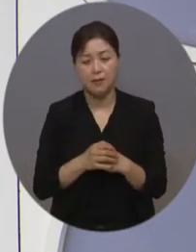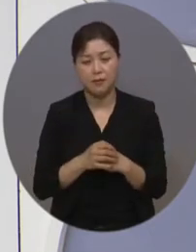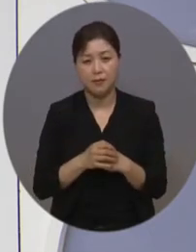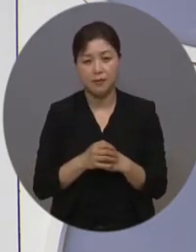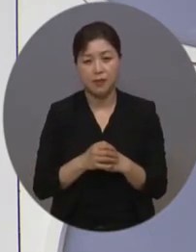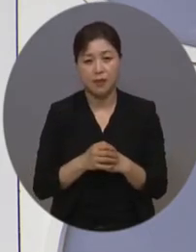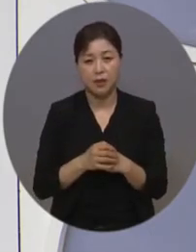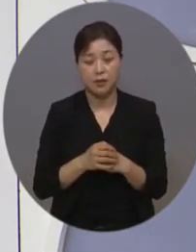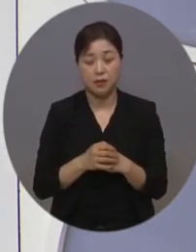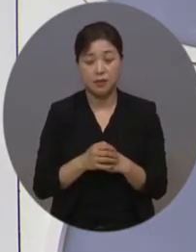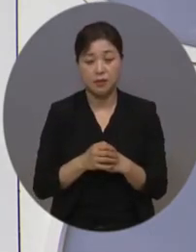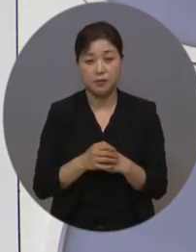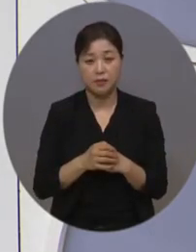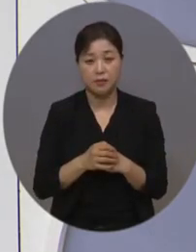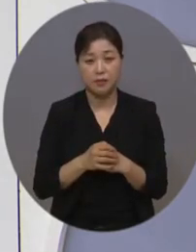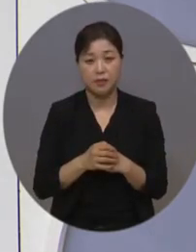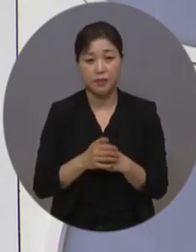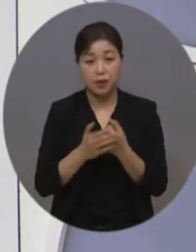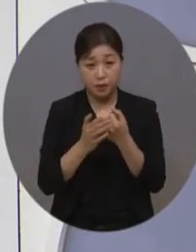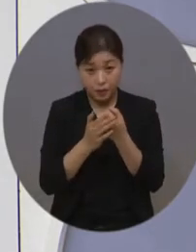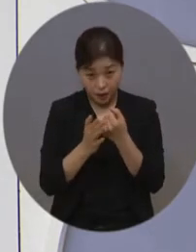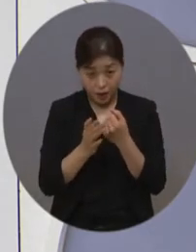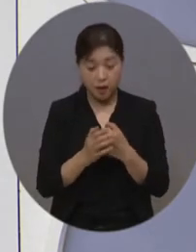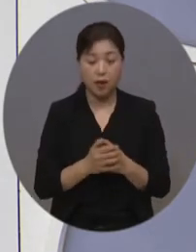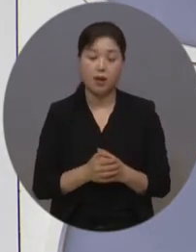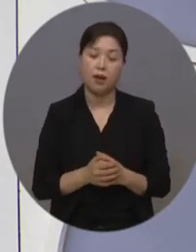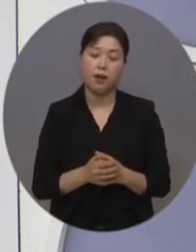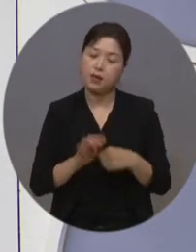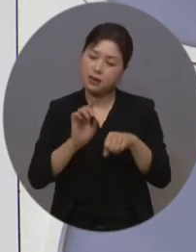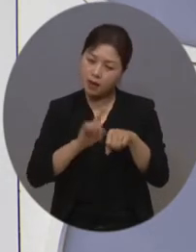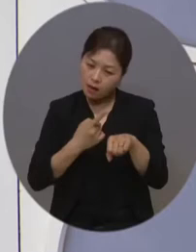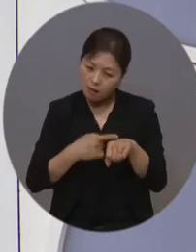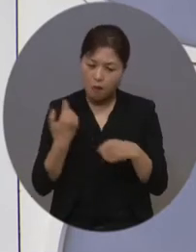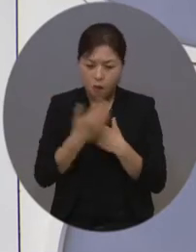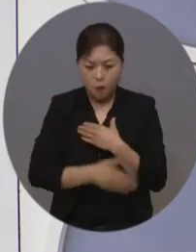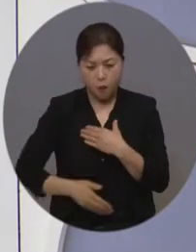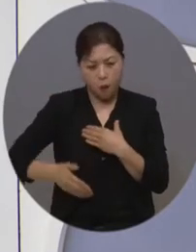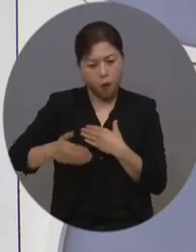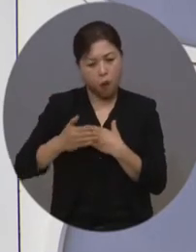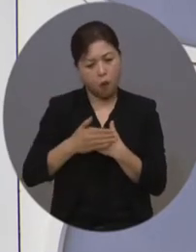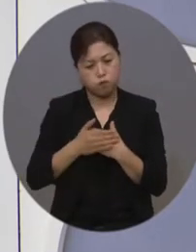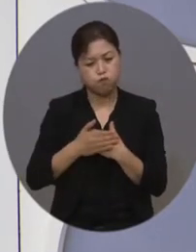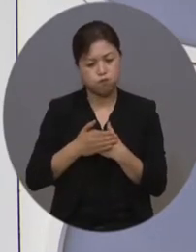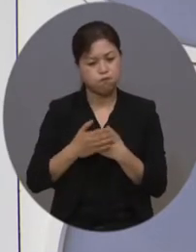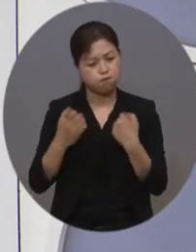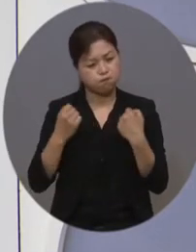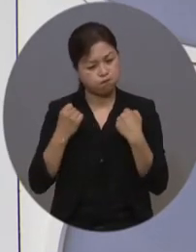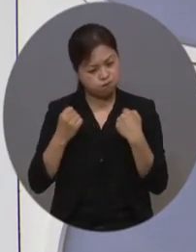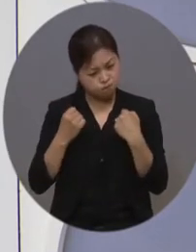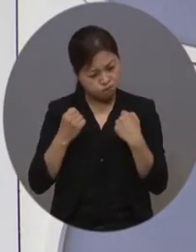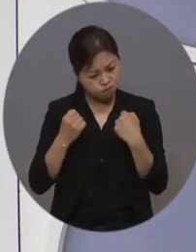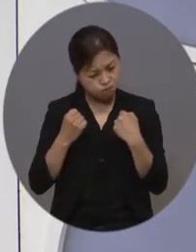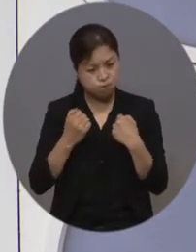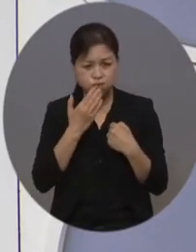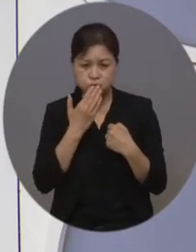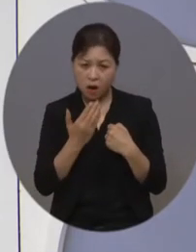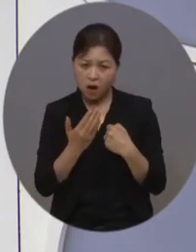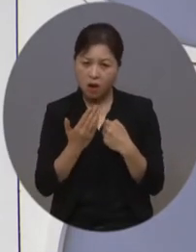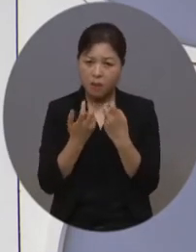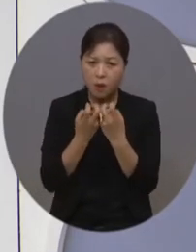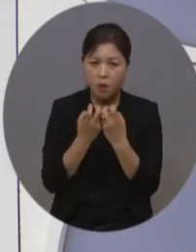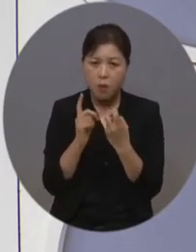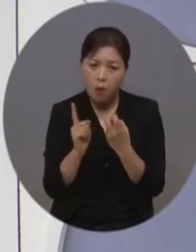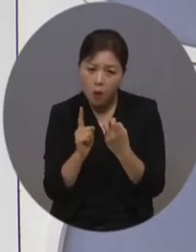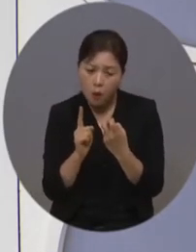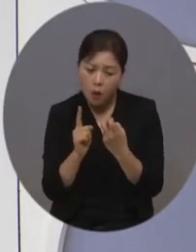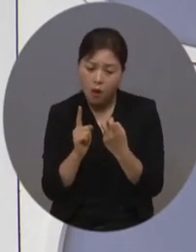하나죠. 예. 그래서 어떻게 하면 이제 이 자연 치유력을 우리가 튼튼히만 하면은 이 참 복잡한